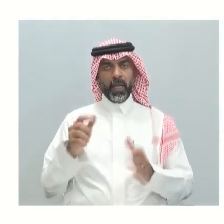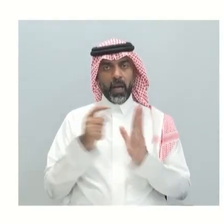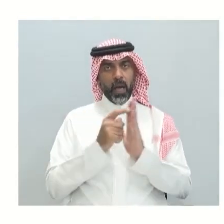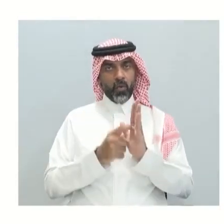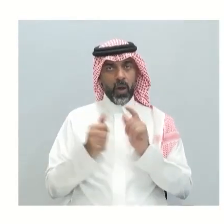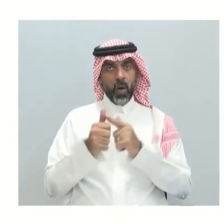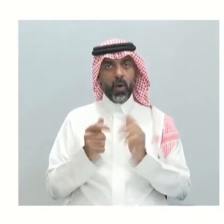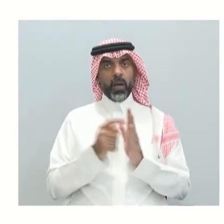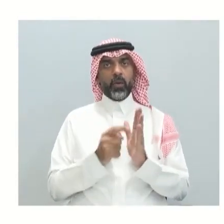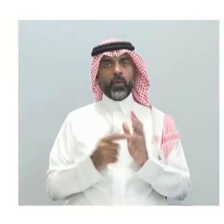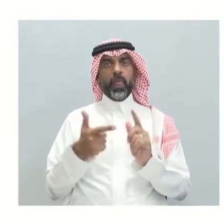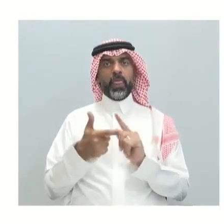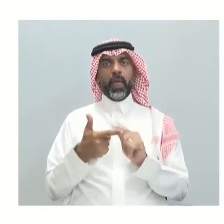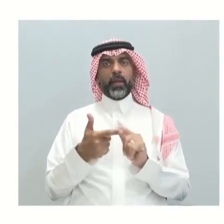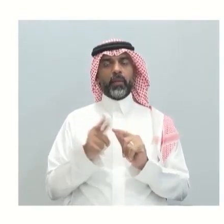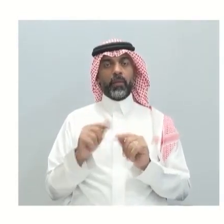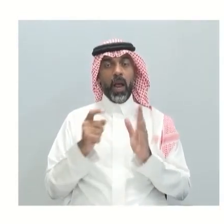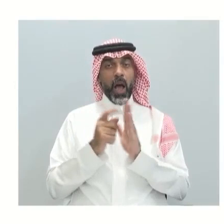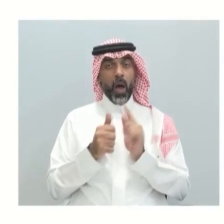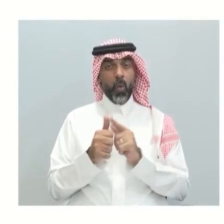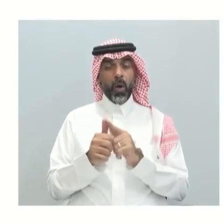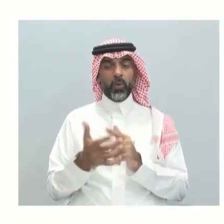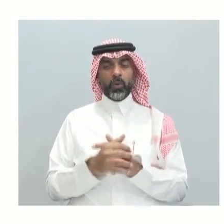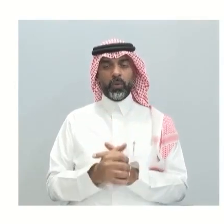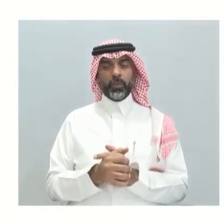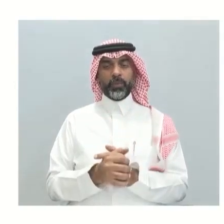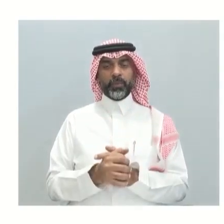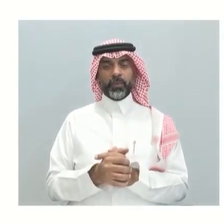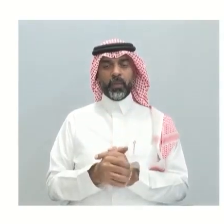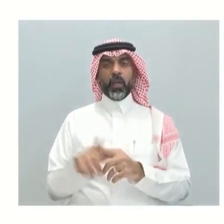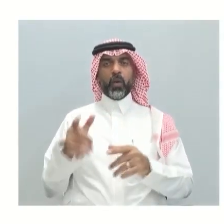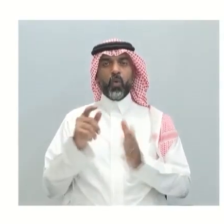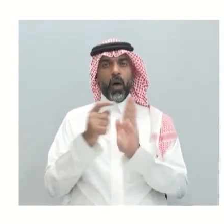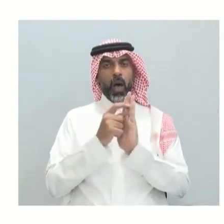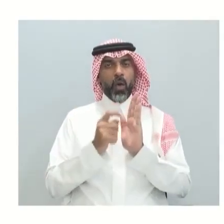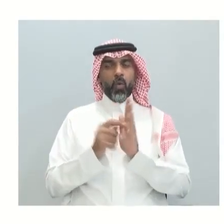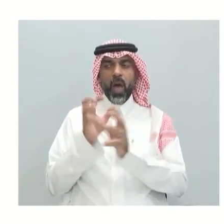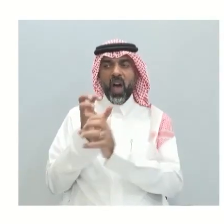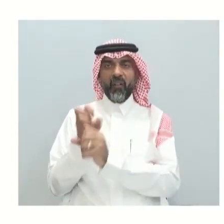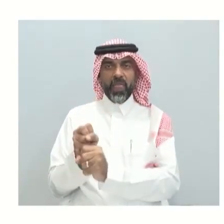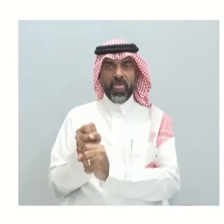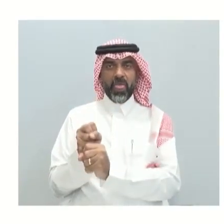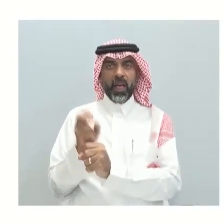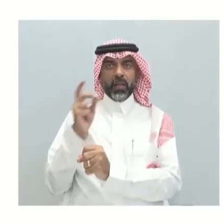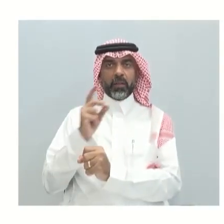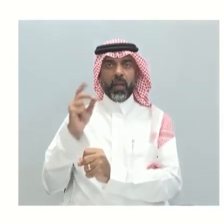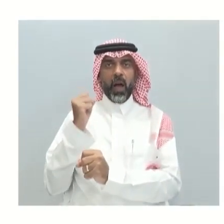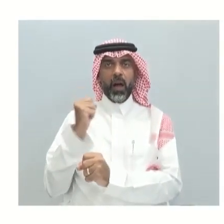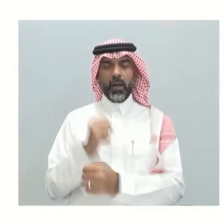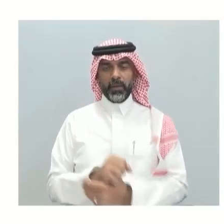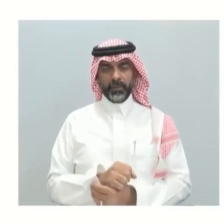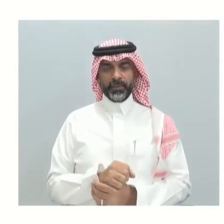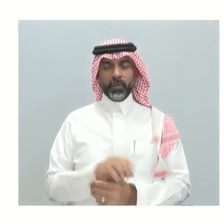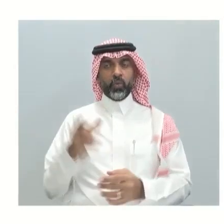ثاني القانون الاول في النام الحراريه ينص ونسميه حفظ الطاقه وهو ينص على ان الطاقه